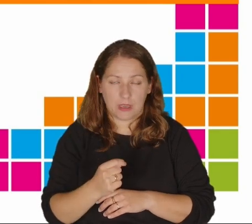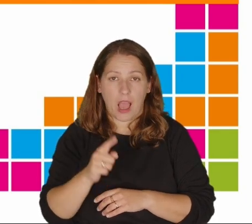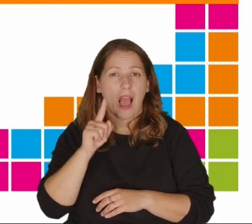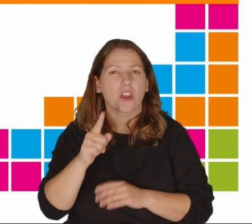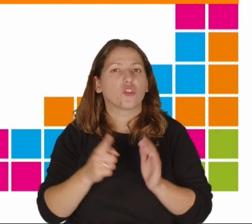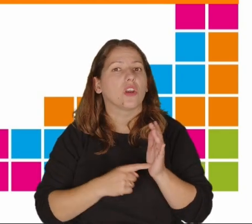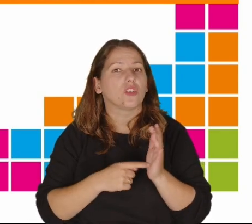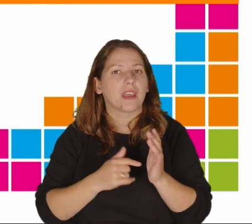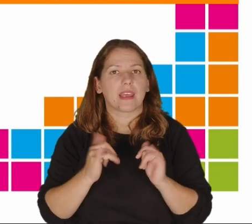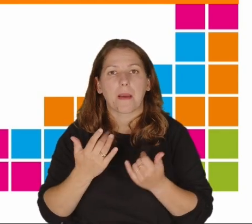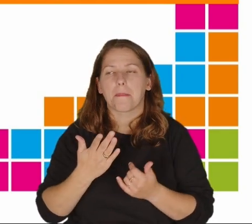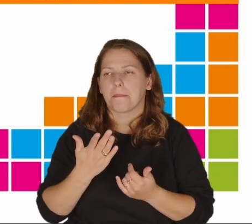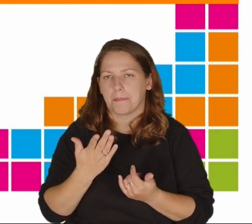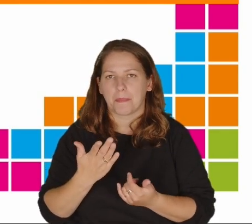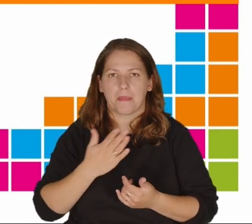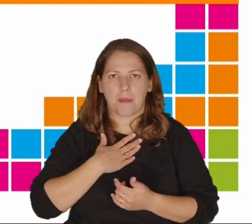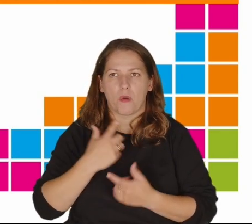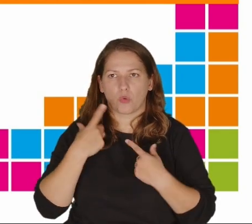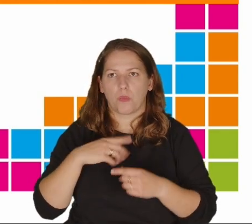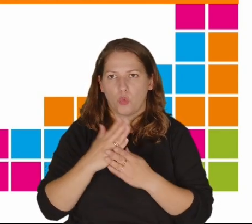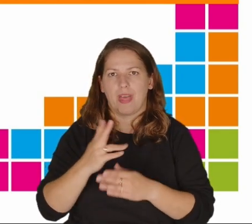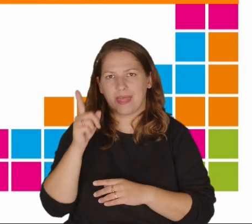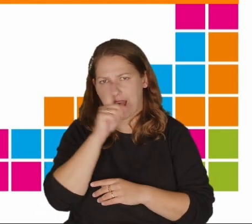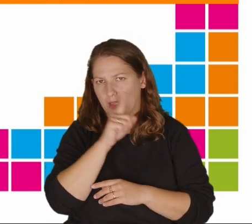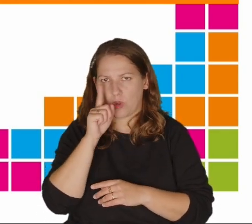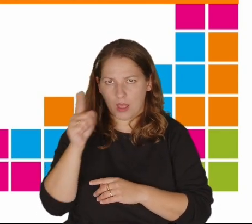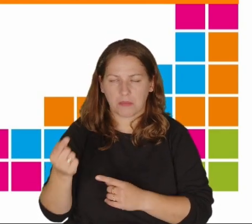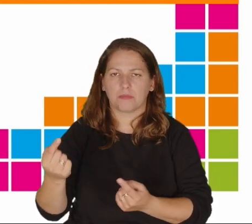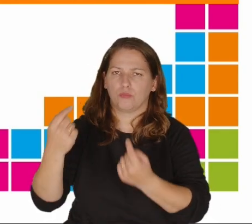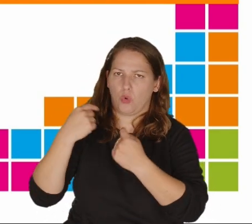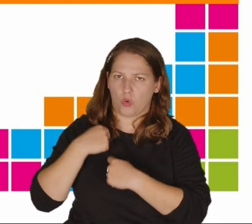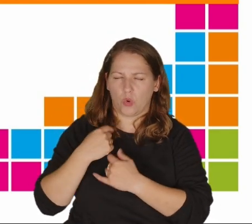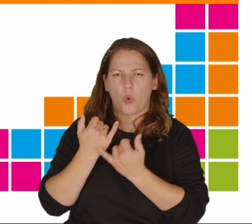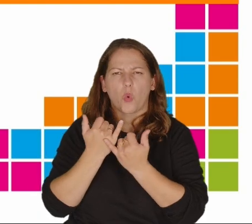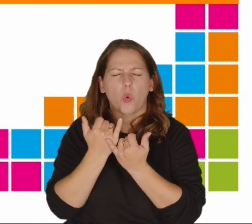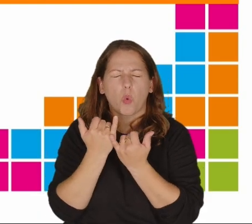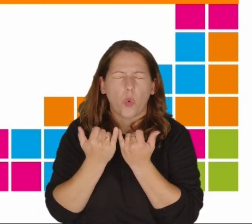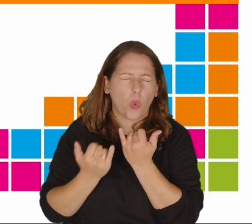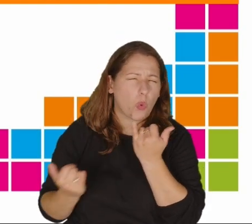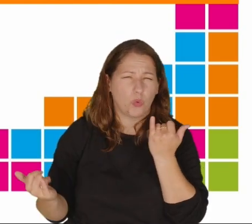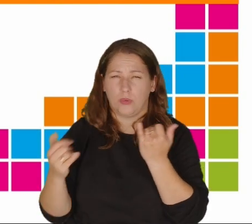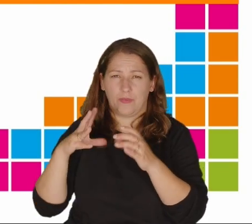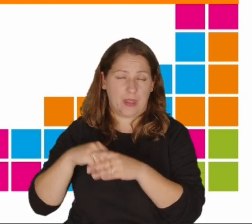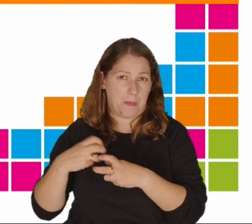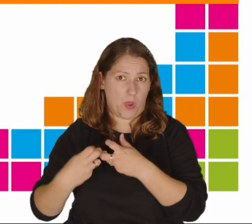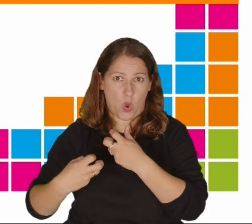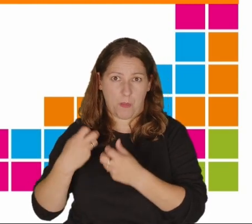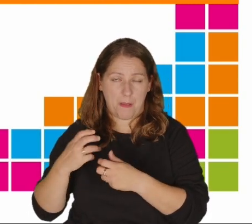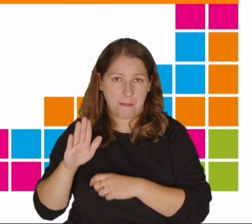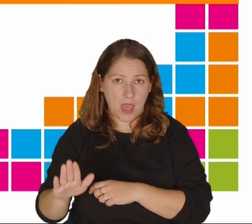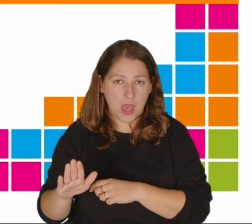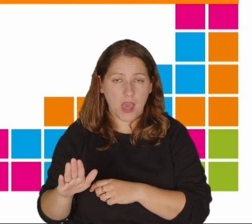jest taka sytuacja, kiedy mamy do czynienia z osobą, która jest już nastolatkiem, przychodzi do nas z różnorodną problematyką,